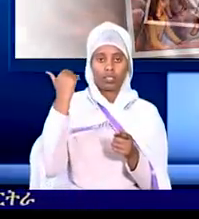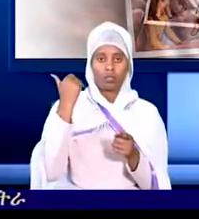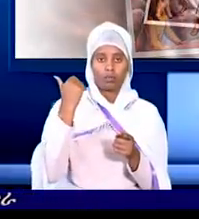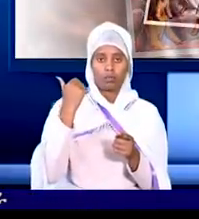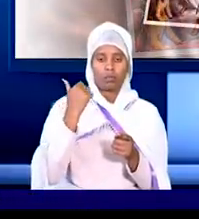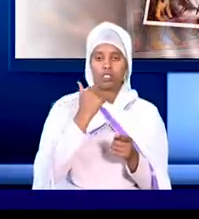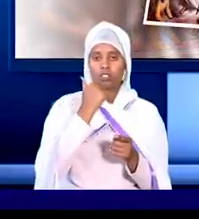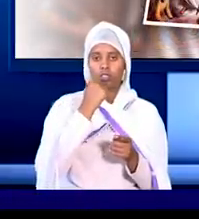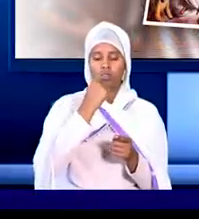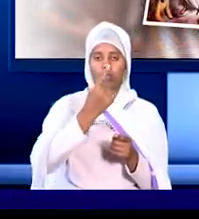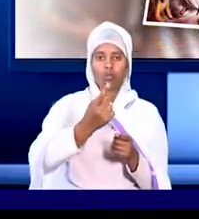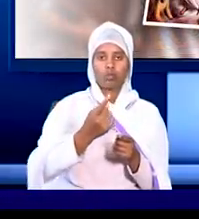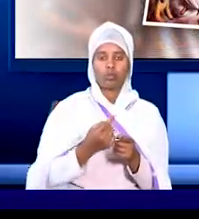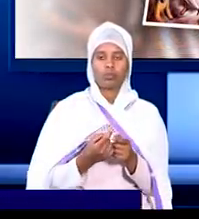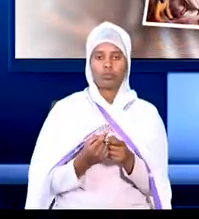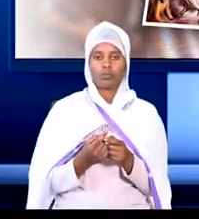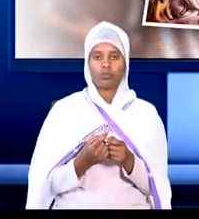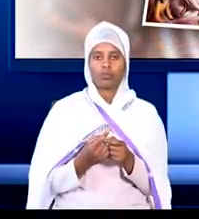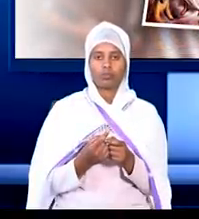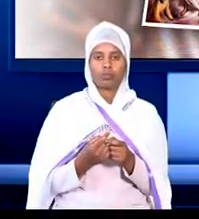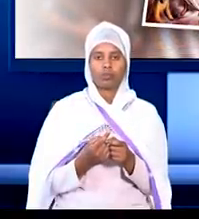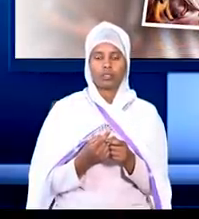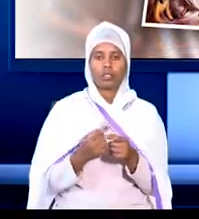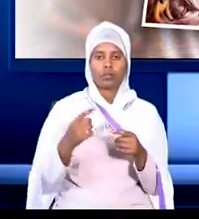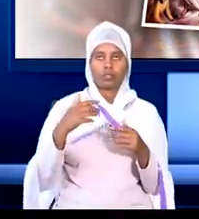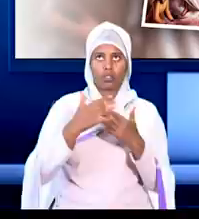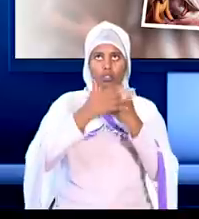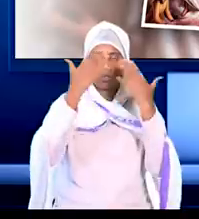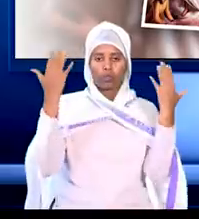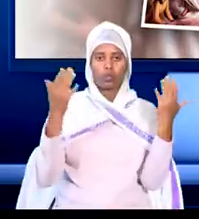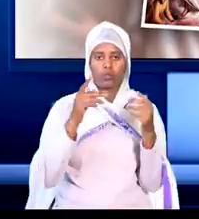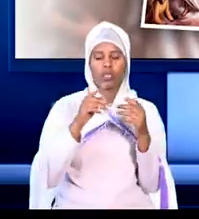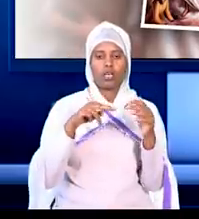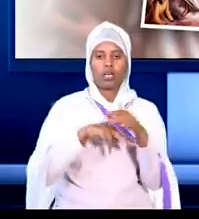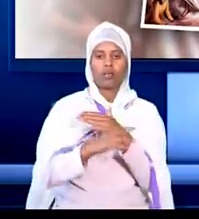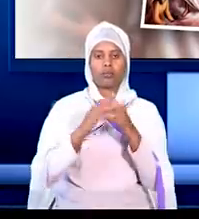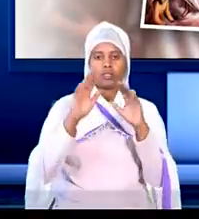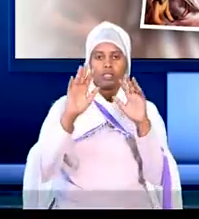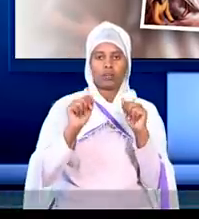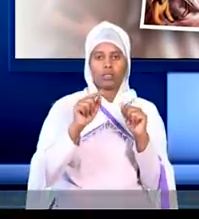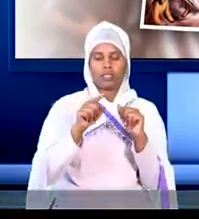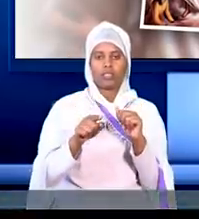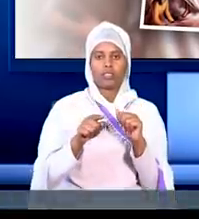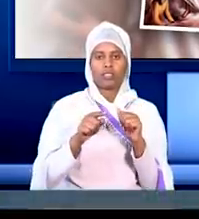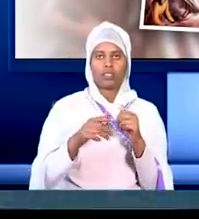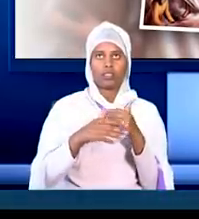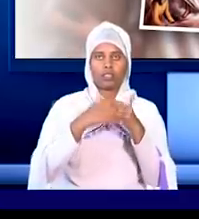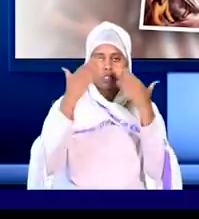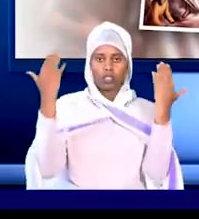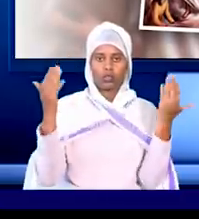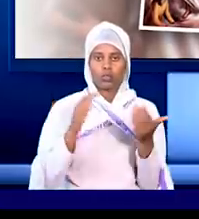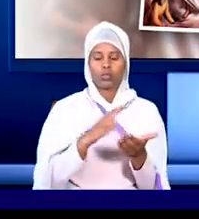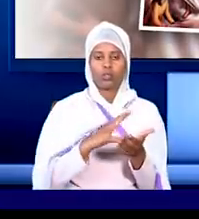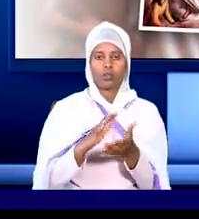ብትንቢት ኣብ ዝናገረሉን ኣብ ዝግለጸሉን ኣብ ዝነበረ ነዚ